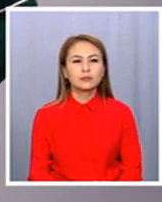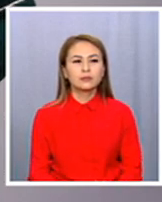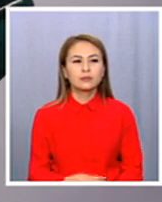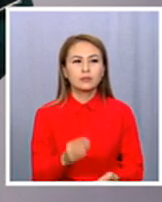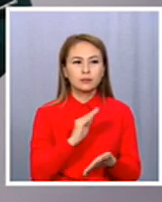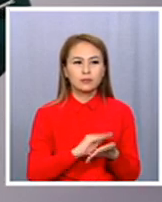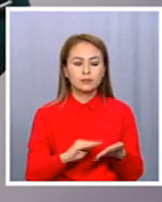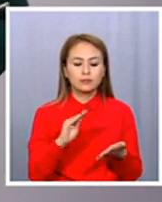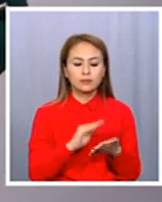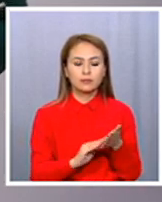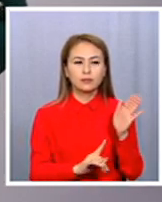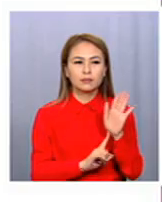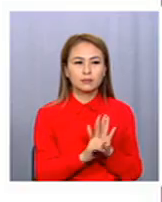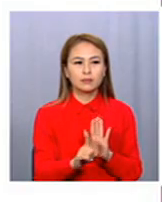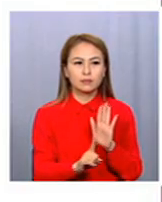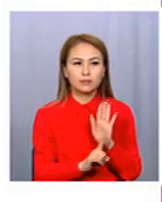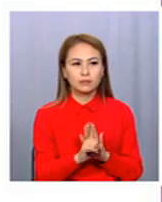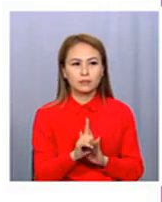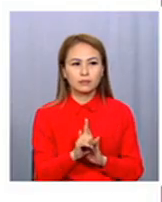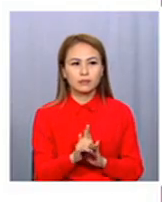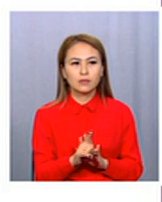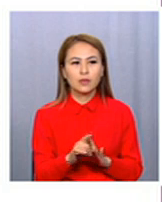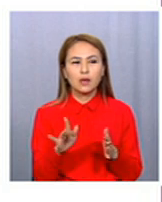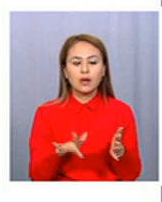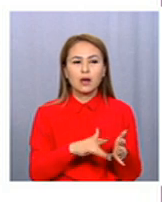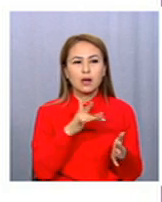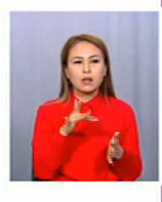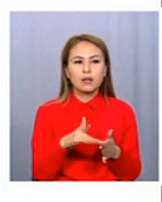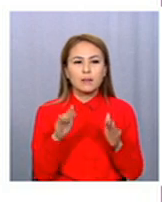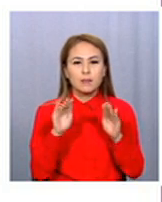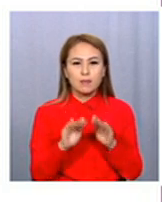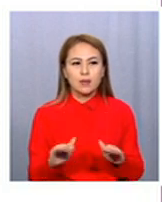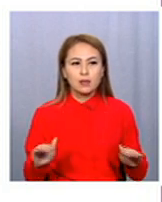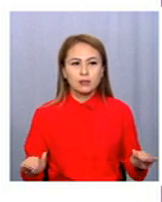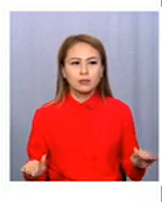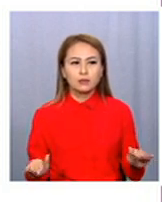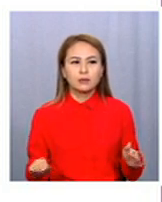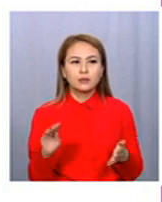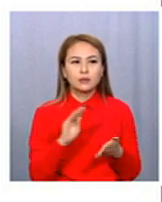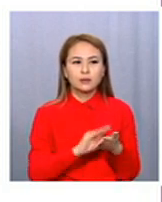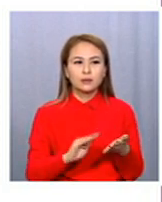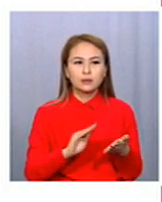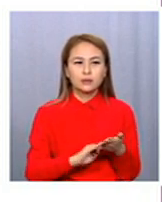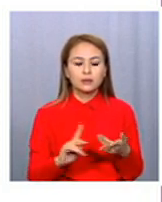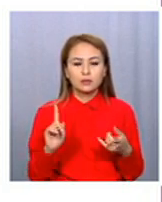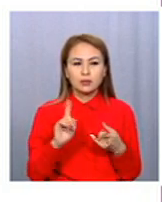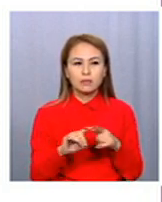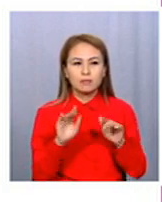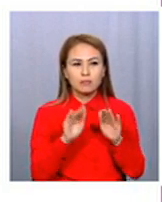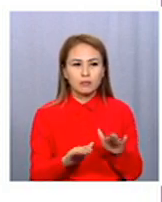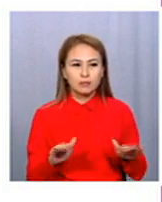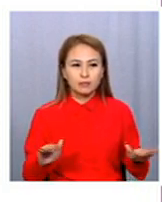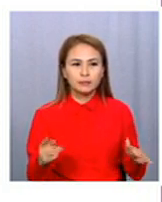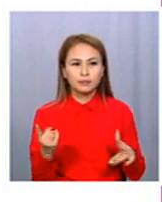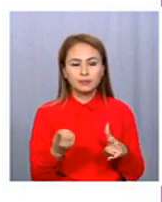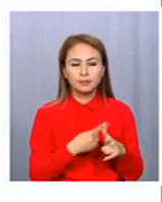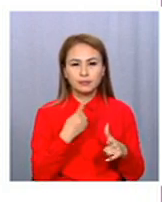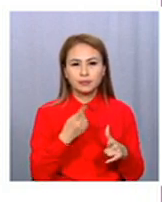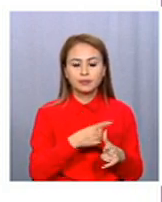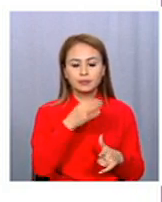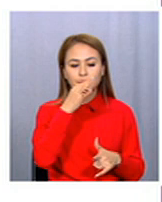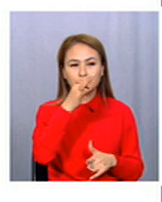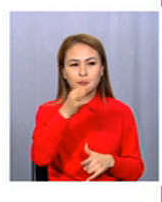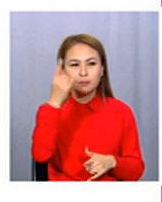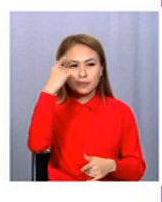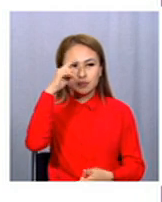Шығарманың басталуы. Қала балалары. Шығарманың байланысы. Балабақшада